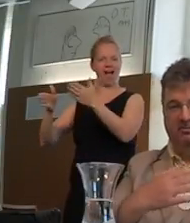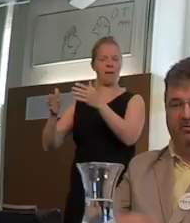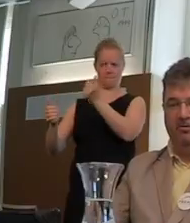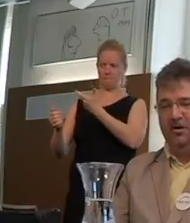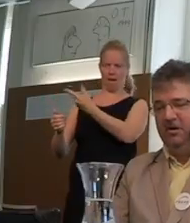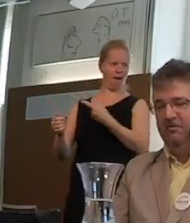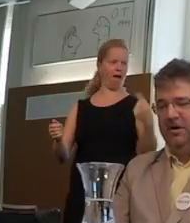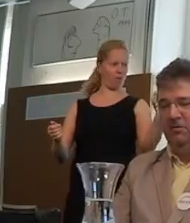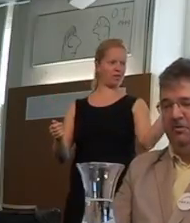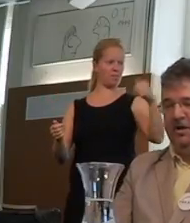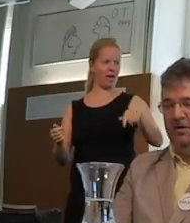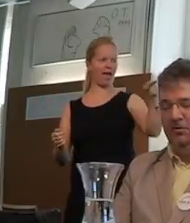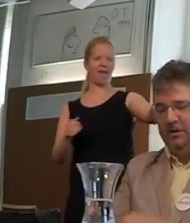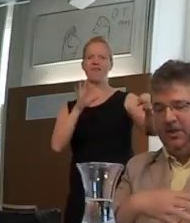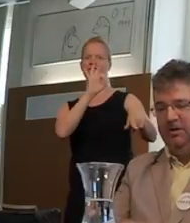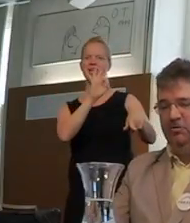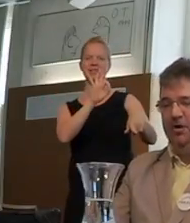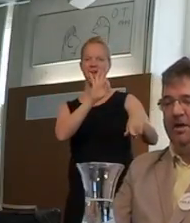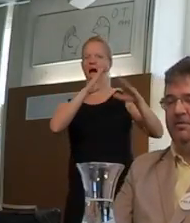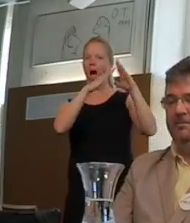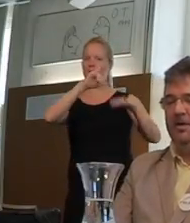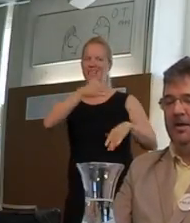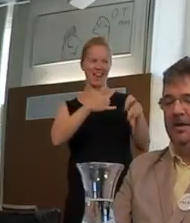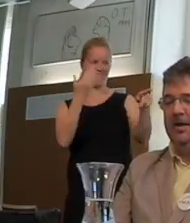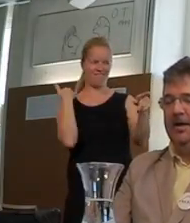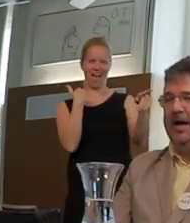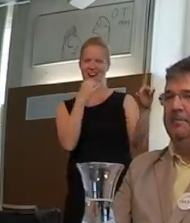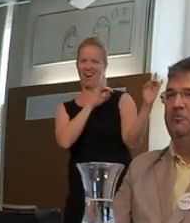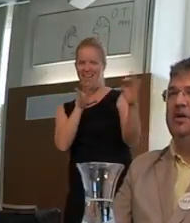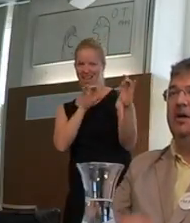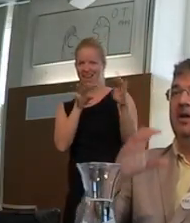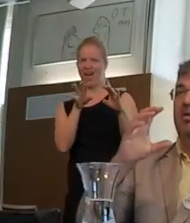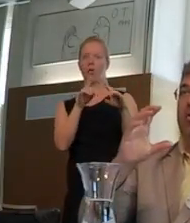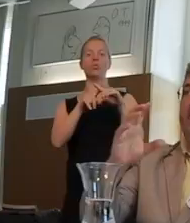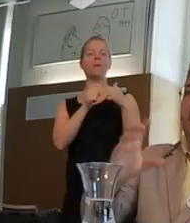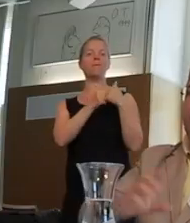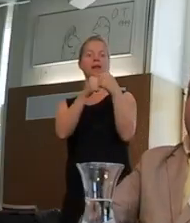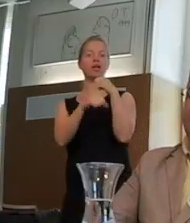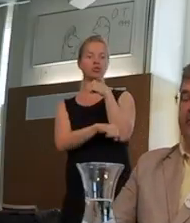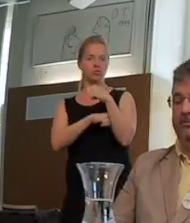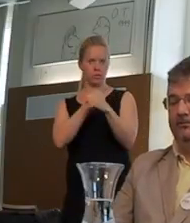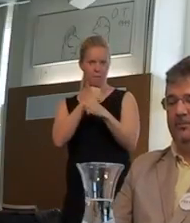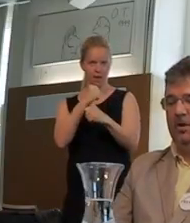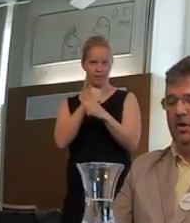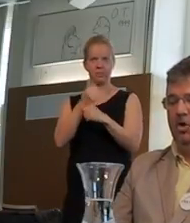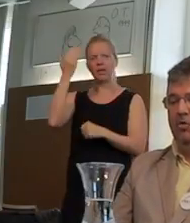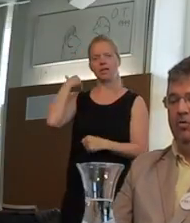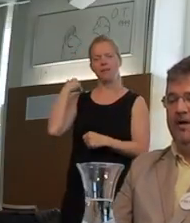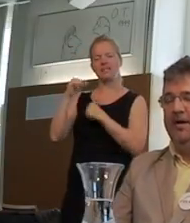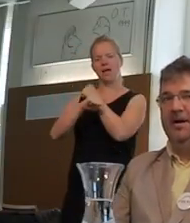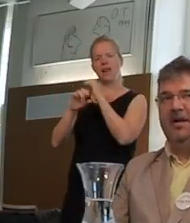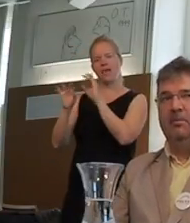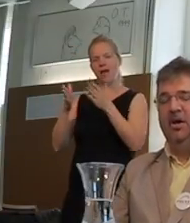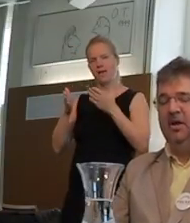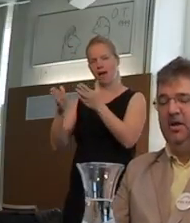haben, Fritz Hause war einer unserer Lehrer und hat die Begleitstudie gemacht, haben wir neue Sendungen entwickelt. Und